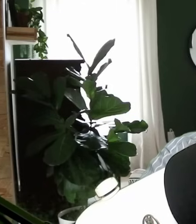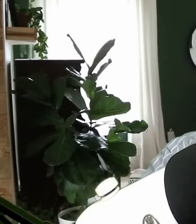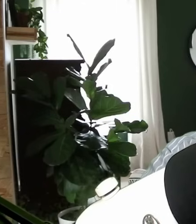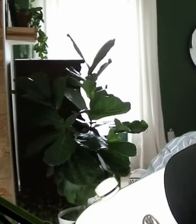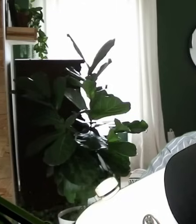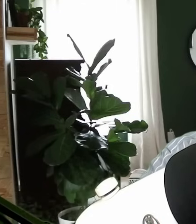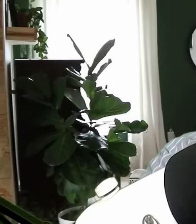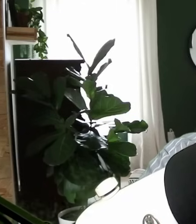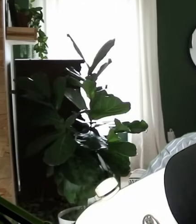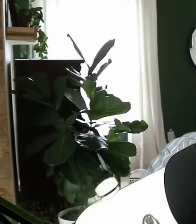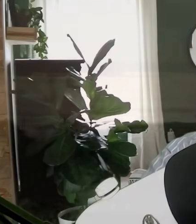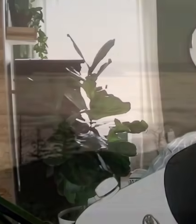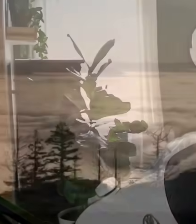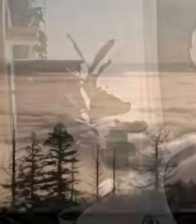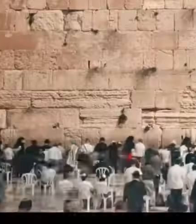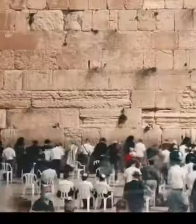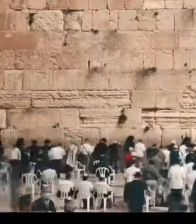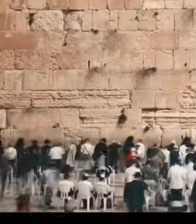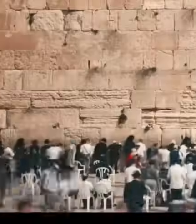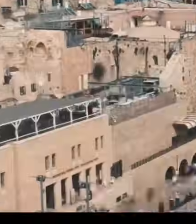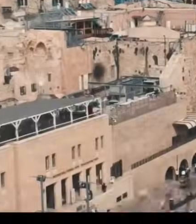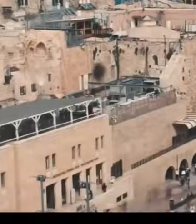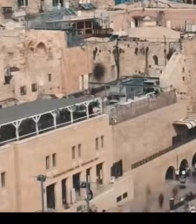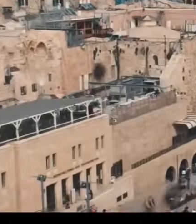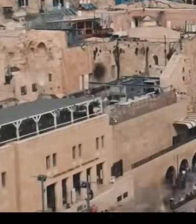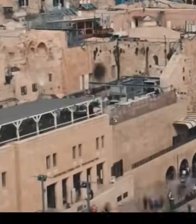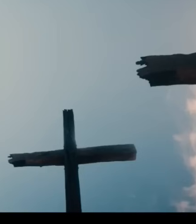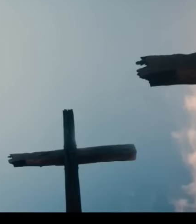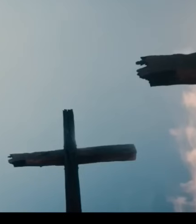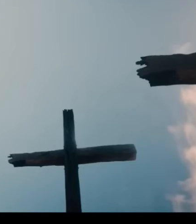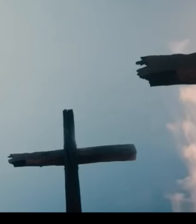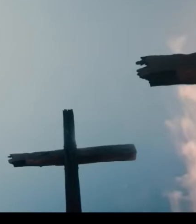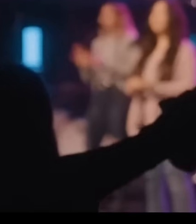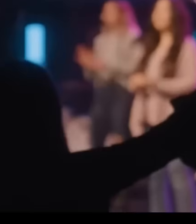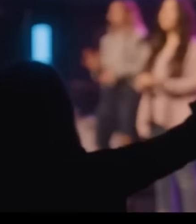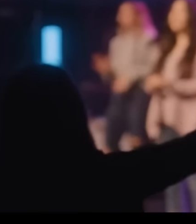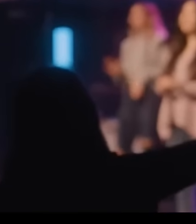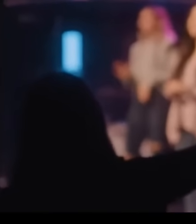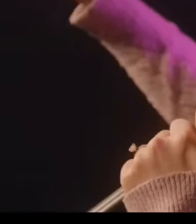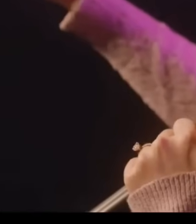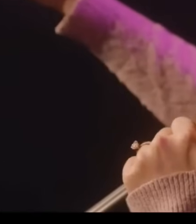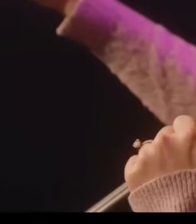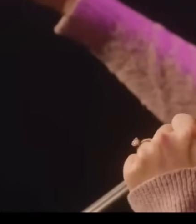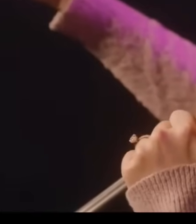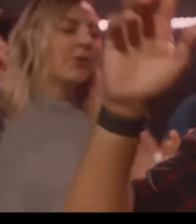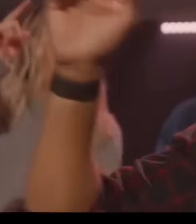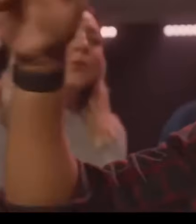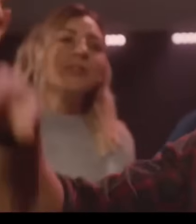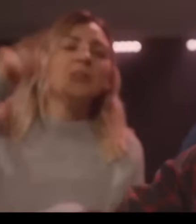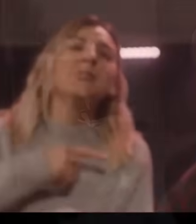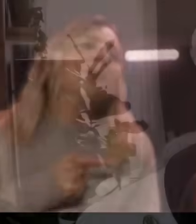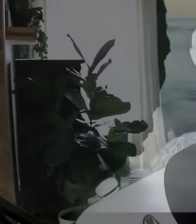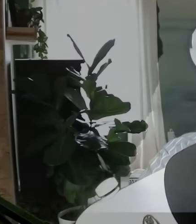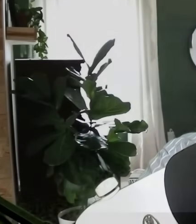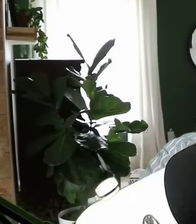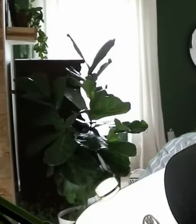us, of course, the question, bakit ganito ang ating lipunan? Bakit marami po sa atin may iba't ibang mga paniniwala? And sinasabi nga ni Brother Eli,